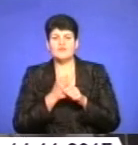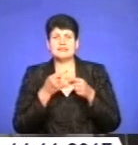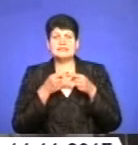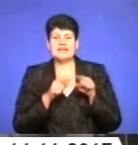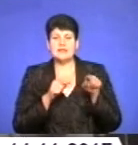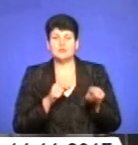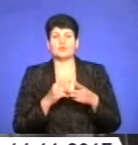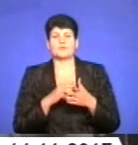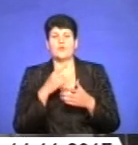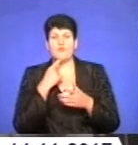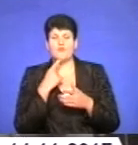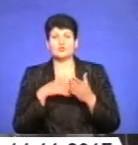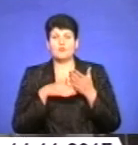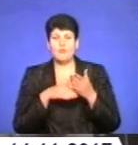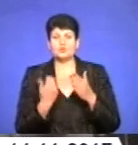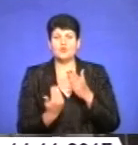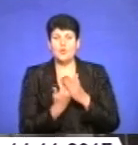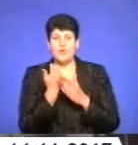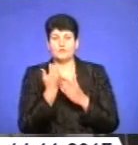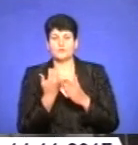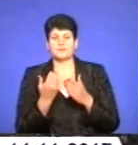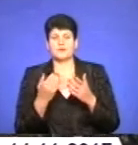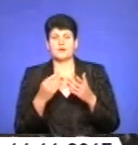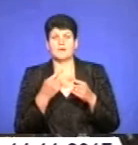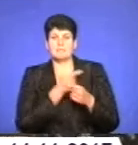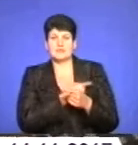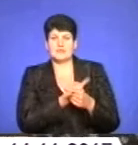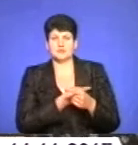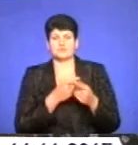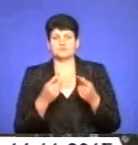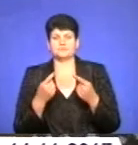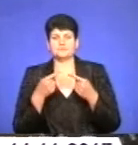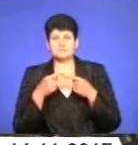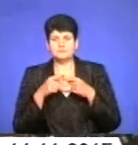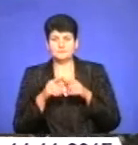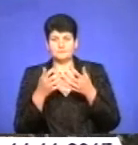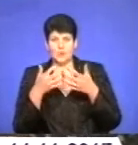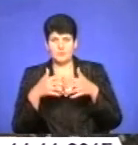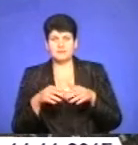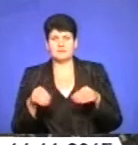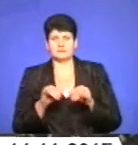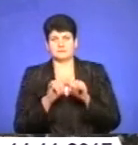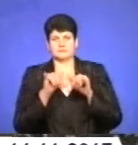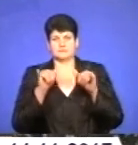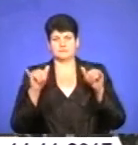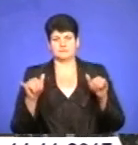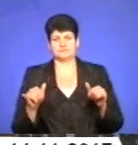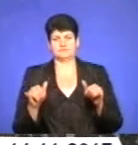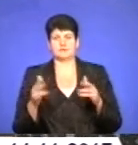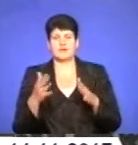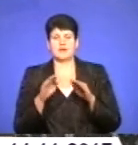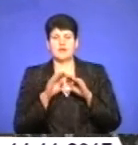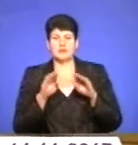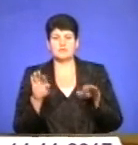охорони здоров'я кажуть, з допомогою нового медостаткування підніметься рівень надання медичної допомоги на третинному рівні та